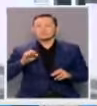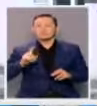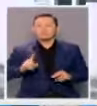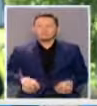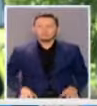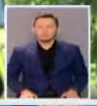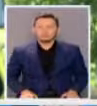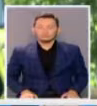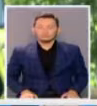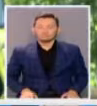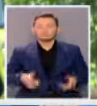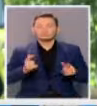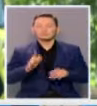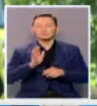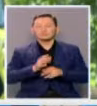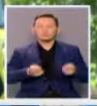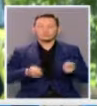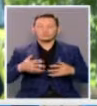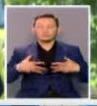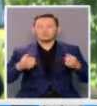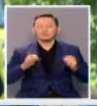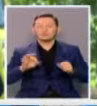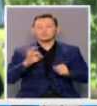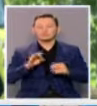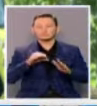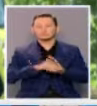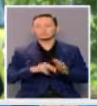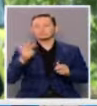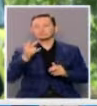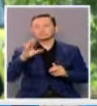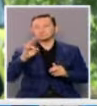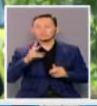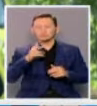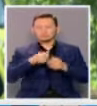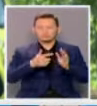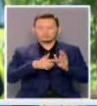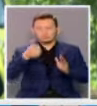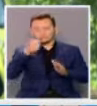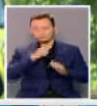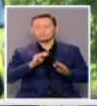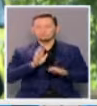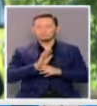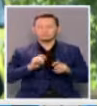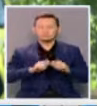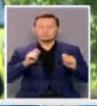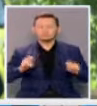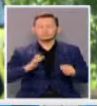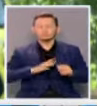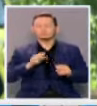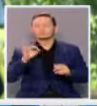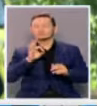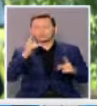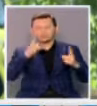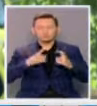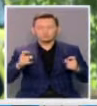Танбаева. Согласно приказу Министерства здравоохранения, от 3 ноября 2017 года был издан приказ об